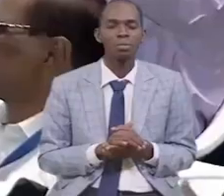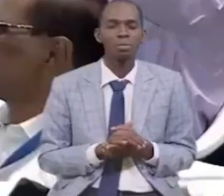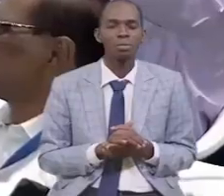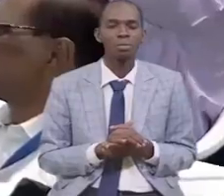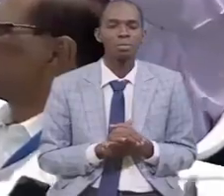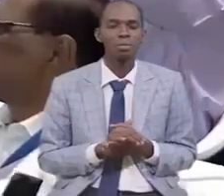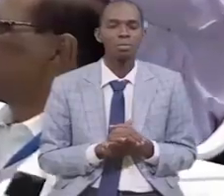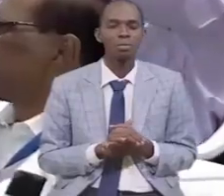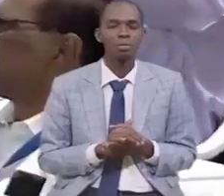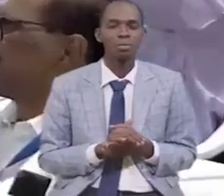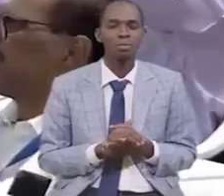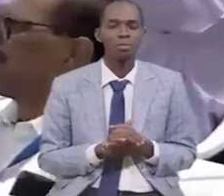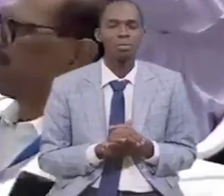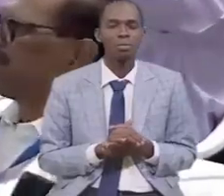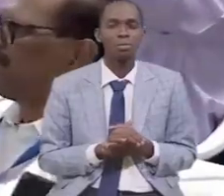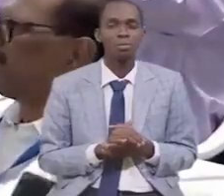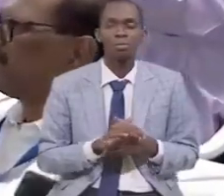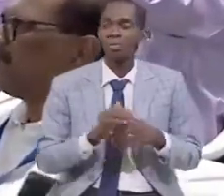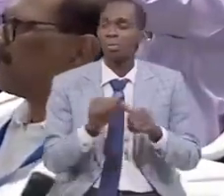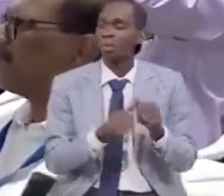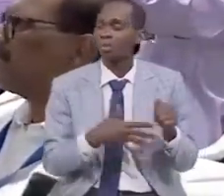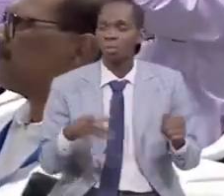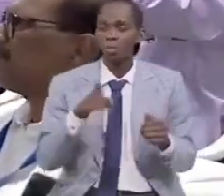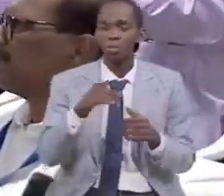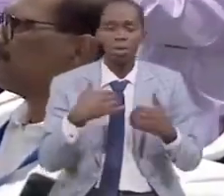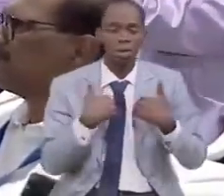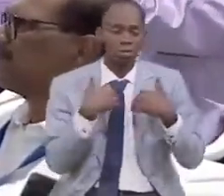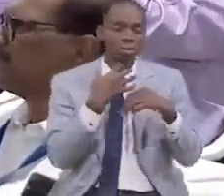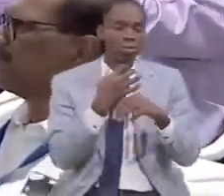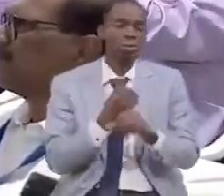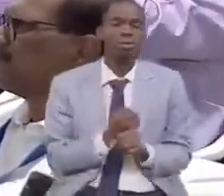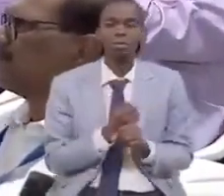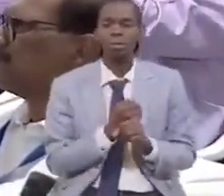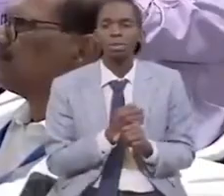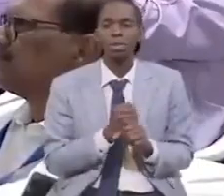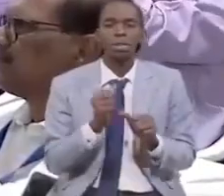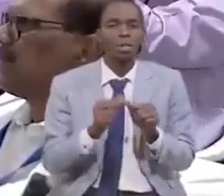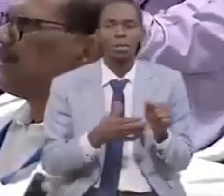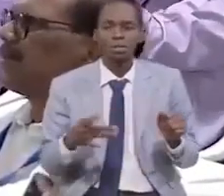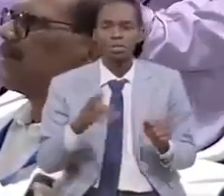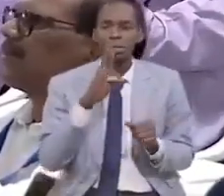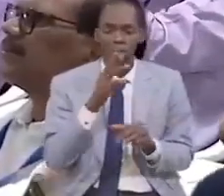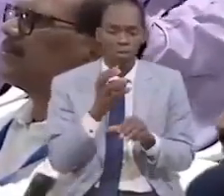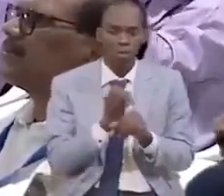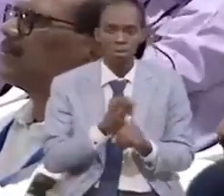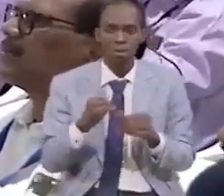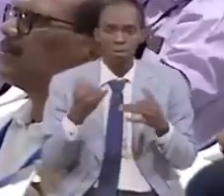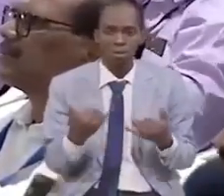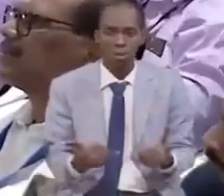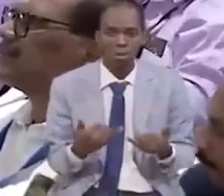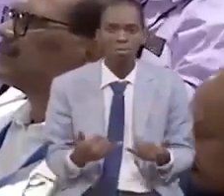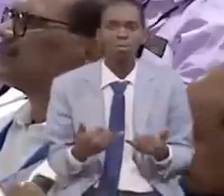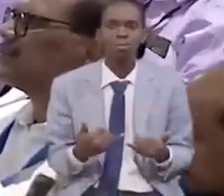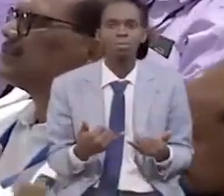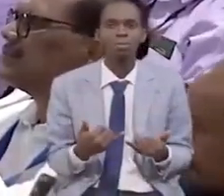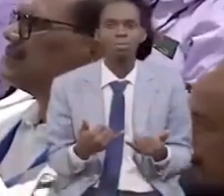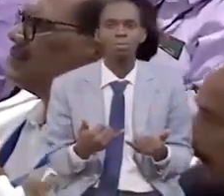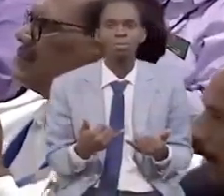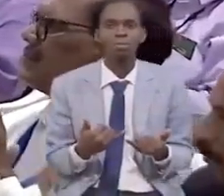యొక్క విడుదల కోసం ఉన్నాం. ఎవ్రీథింగ్ యు హావ్ గాట్, మీరు చేసే ప్రతి కార్యం, ఎవ్రీథింగ్ యు ఆర్ గెటింగ్, మీరు చేస్తున్న ప్రతి పని,